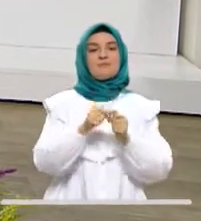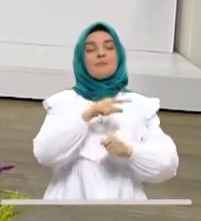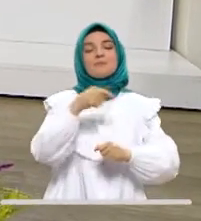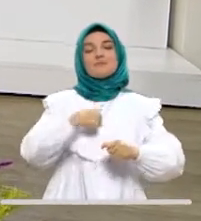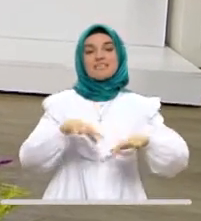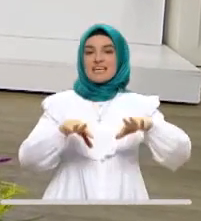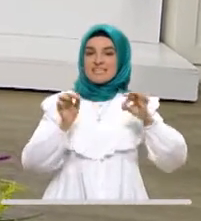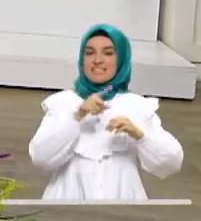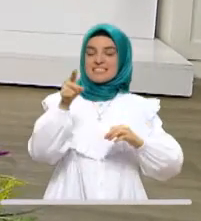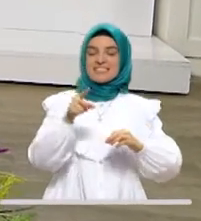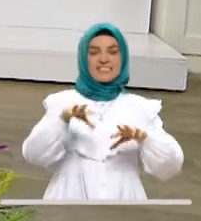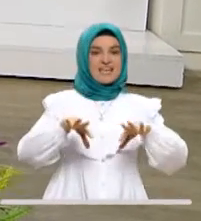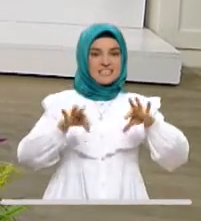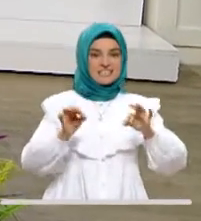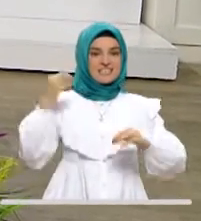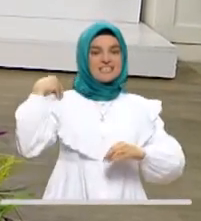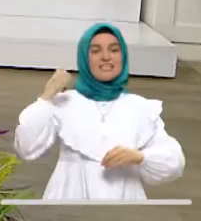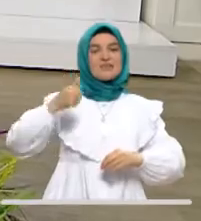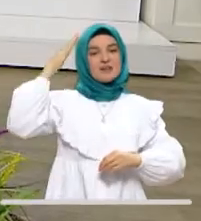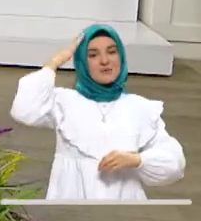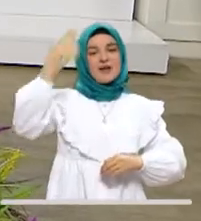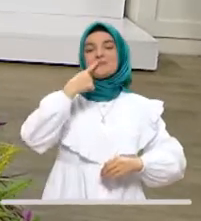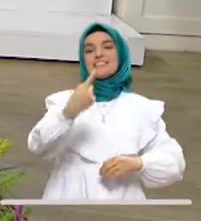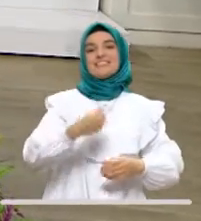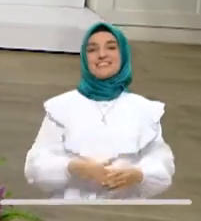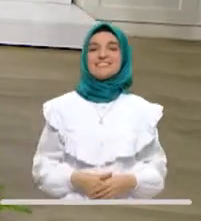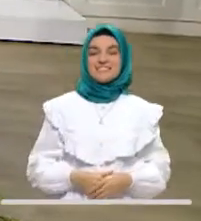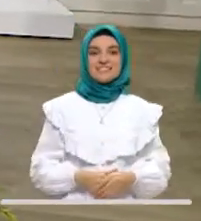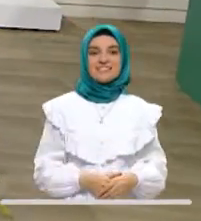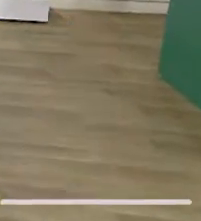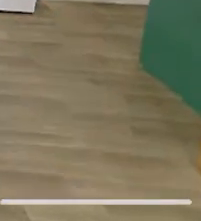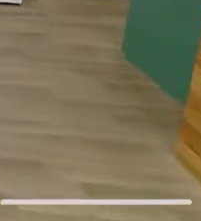efendim, sizler de hazırsanız yeni güne hep birlikte merhaba diyelim.